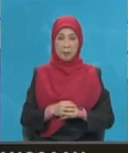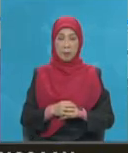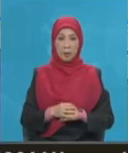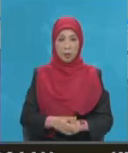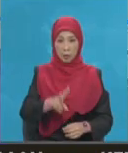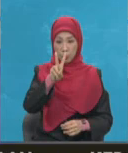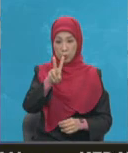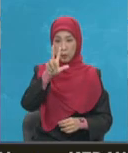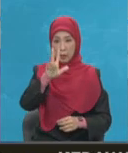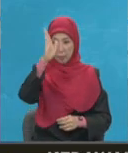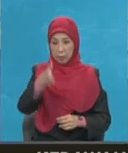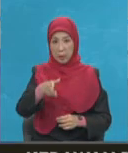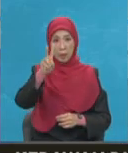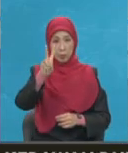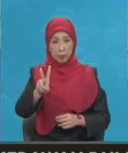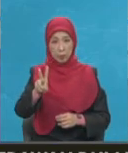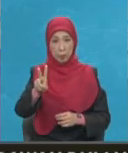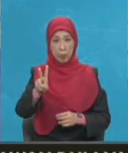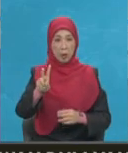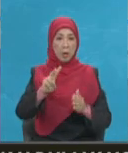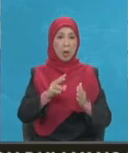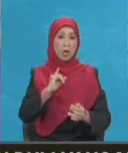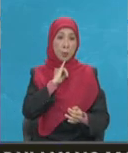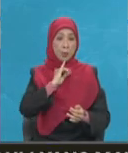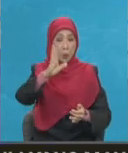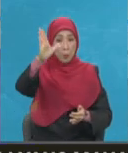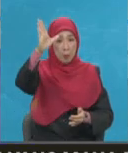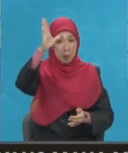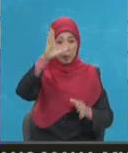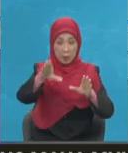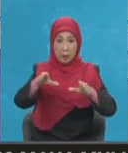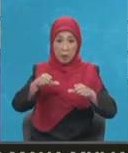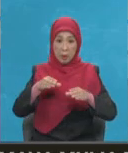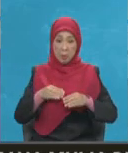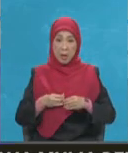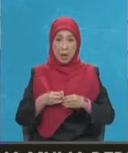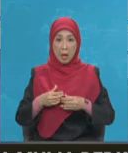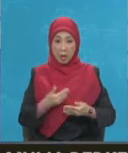Tanggal 23 Februari menjadi penuh bermakna bagi para ibu bapa yang menerima kelahiran anak